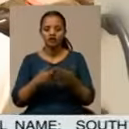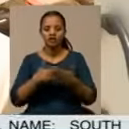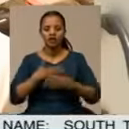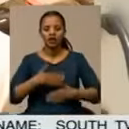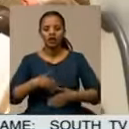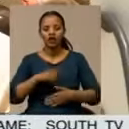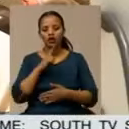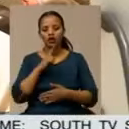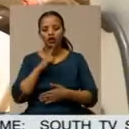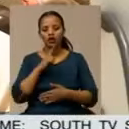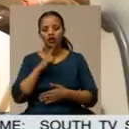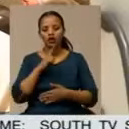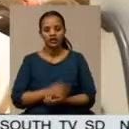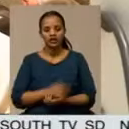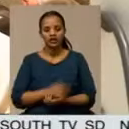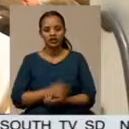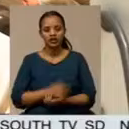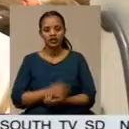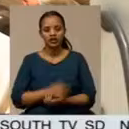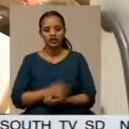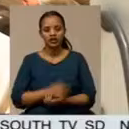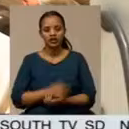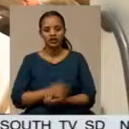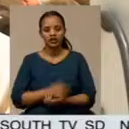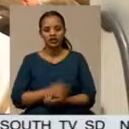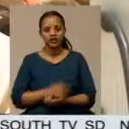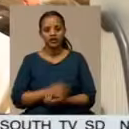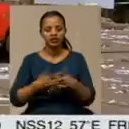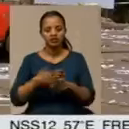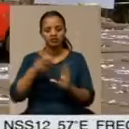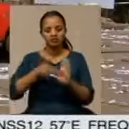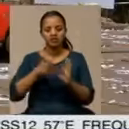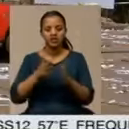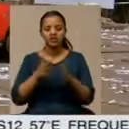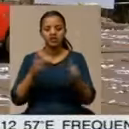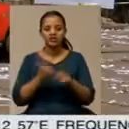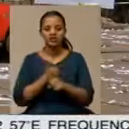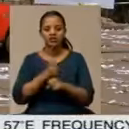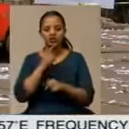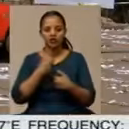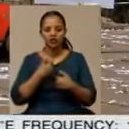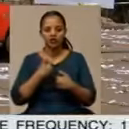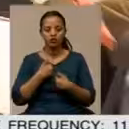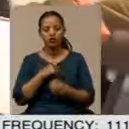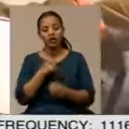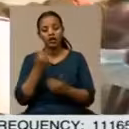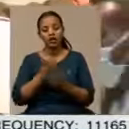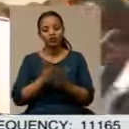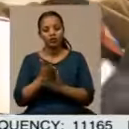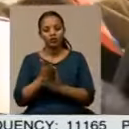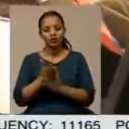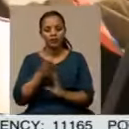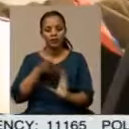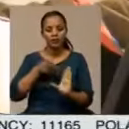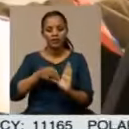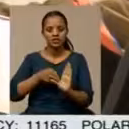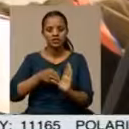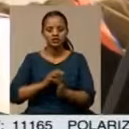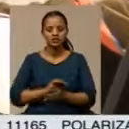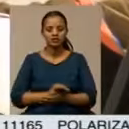ነው። ከዛ ውጭም በተቀሩትም መዋቅሮች ማደያዎችን ለማስፋፋት እየተሰራ ነው ያለው። በሌላ በኩል የቤንዚን